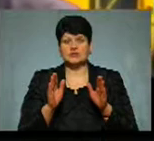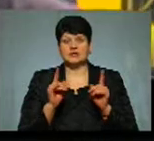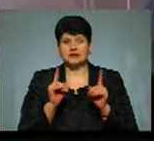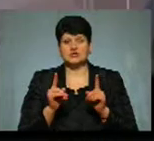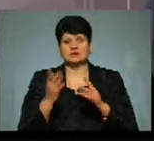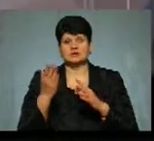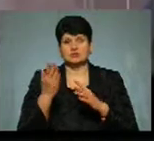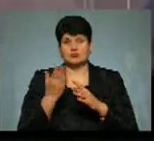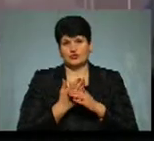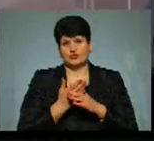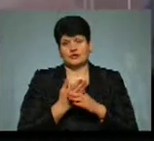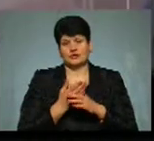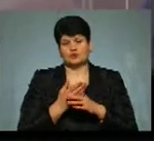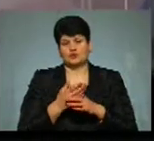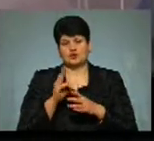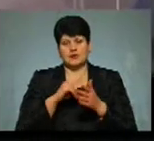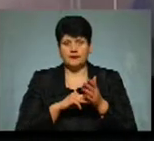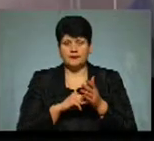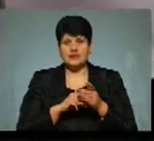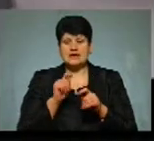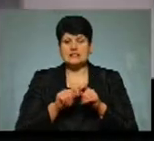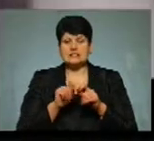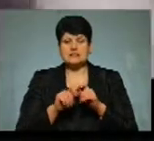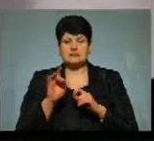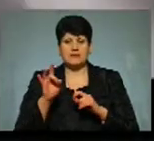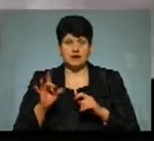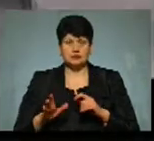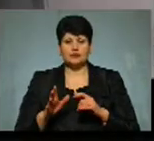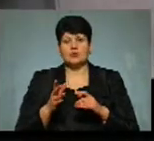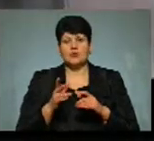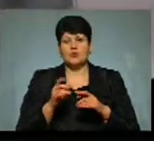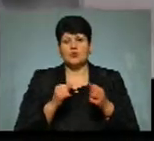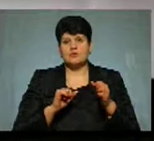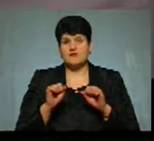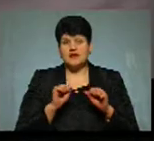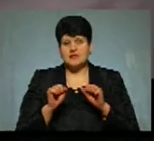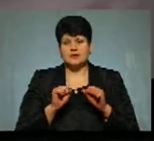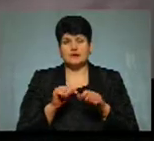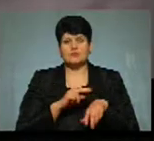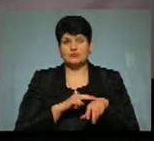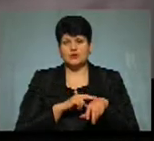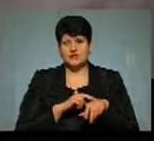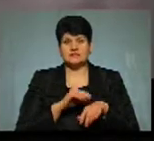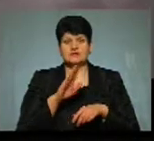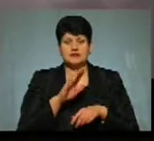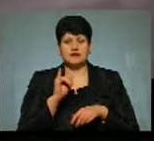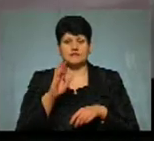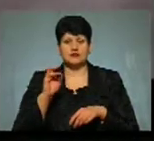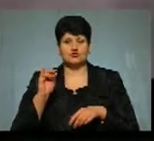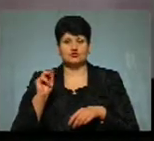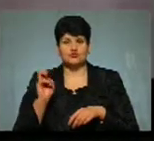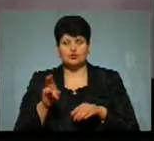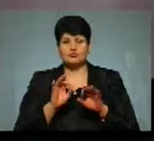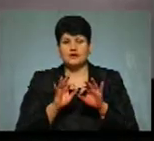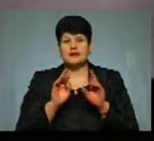вартості штрафу. Інспектор відділу моніторингу та аналітичного забезпечення управління патрульної поліції області Василь Іванчук розповідає, які штрафи